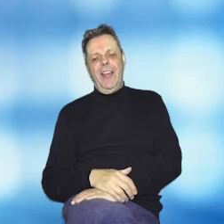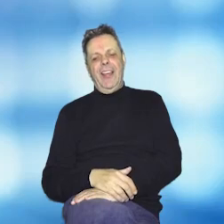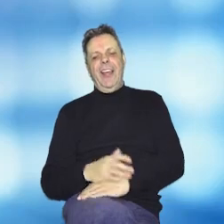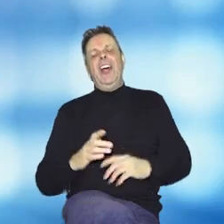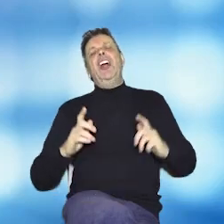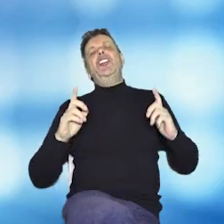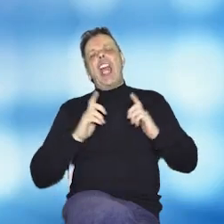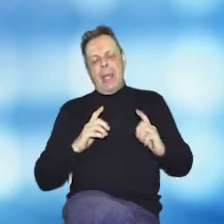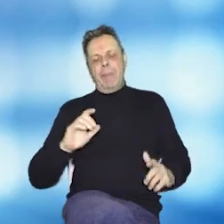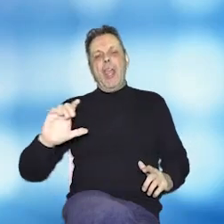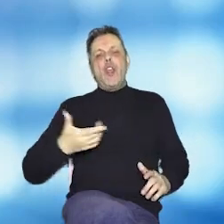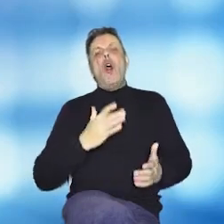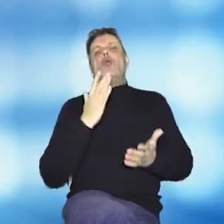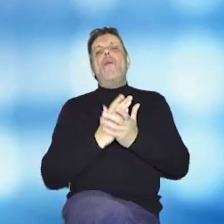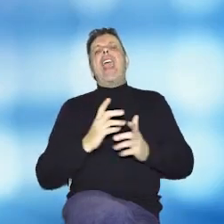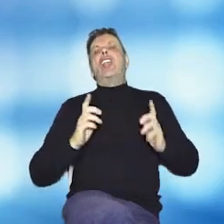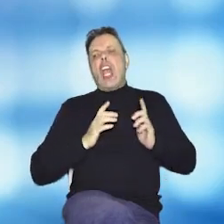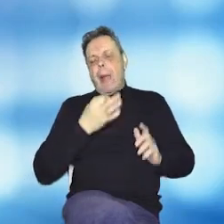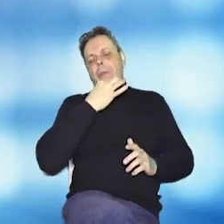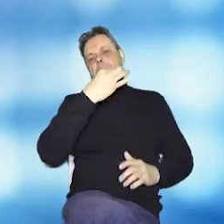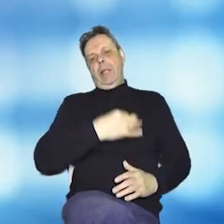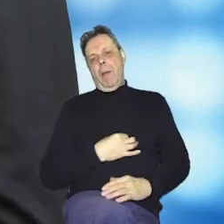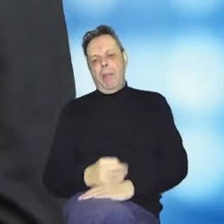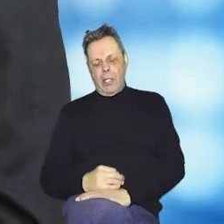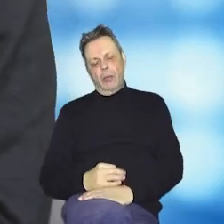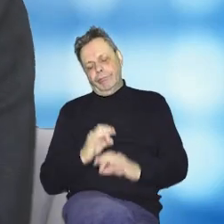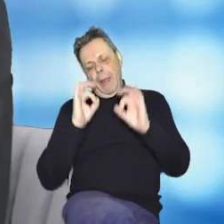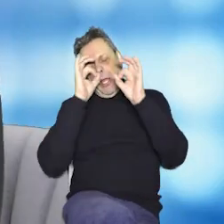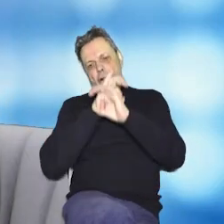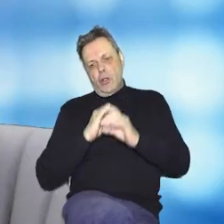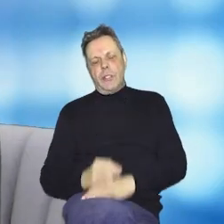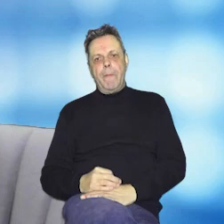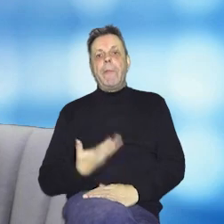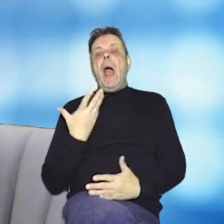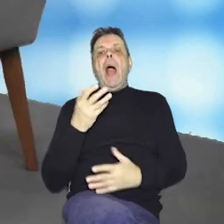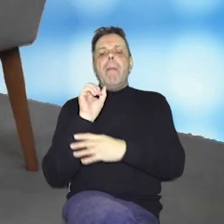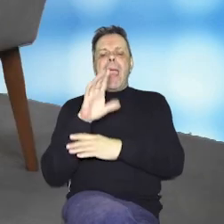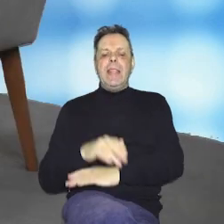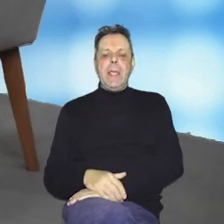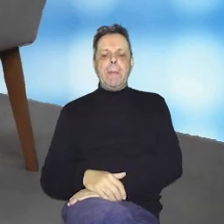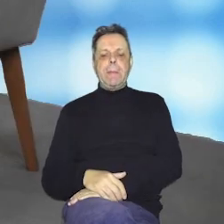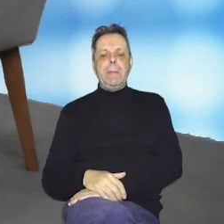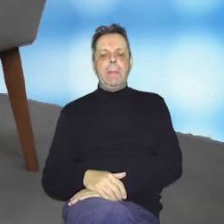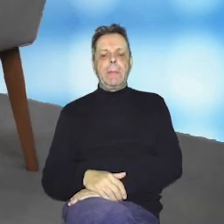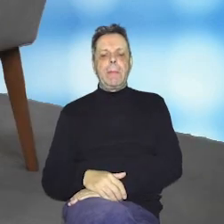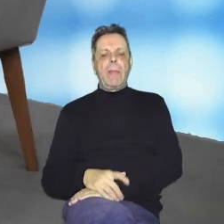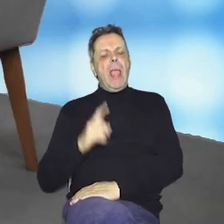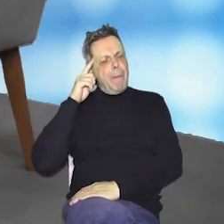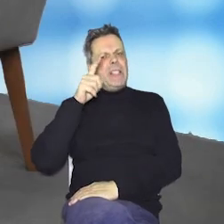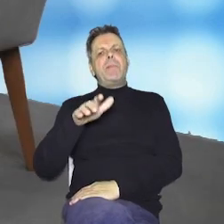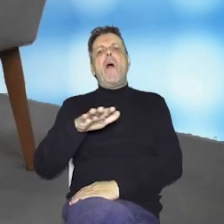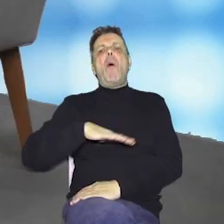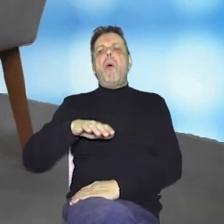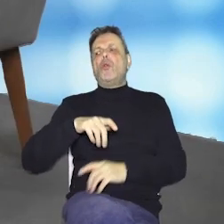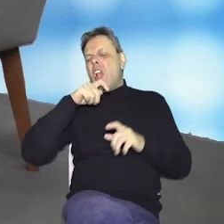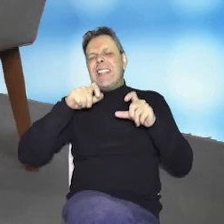Čekam, ja još uvijek čekam da pitaju. Nažalost. A kako je s medijima? Ja mislim da ovo područje